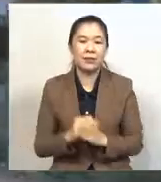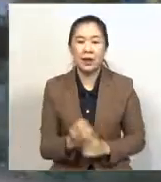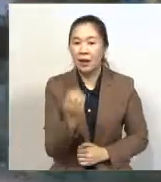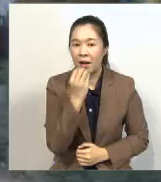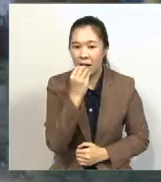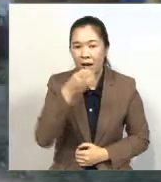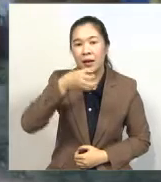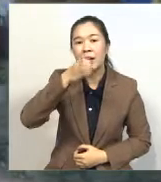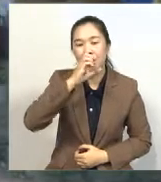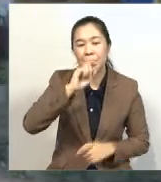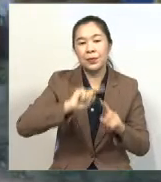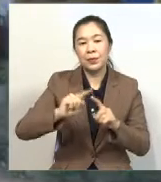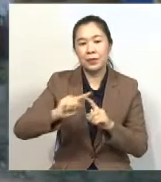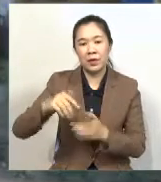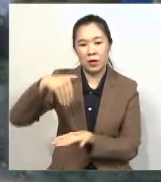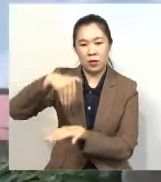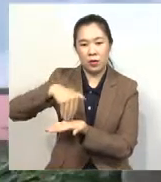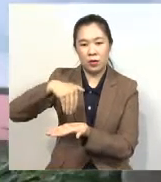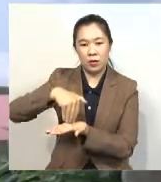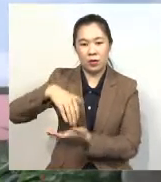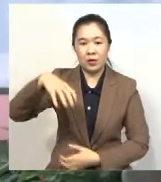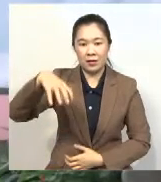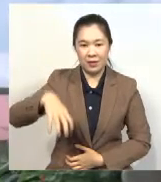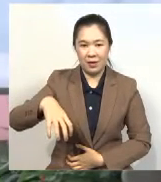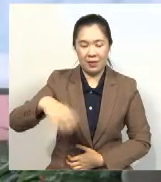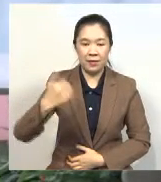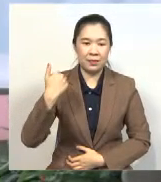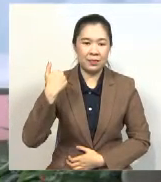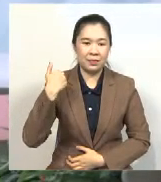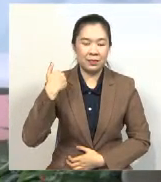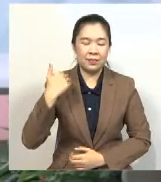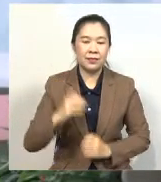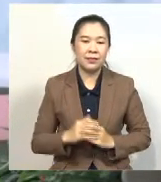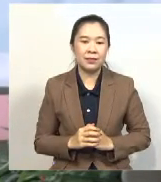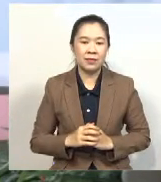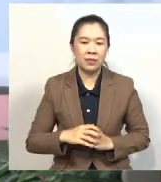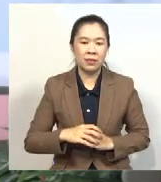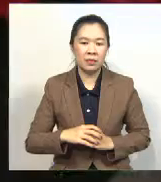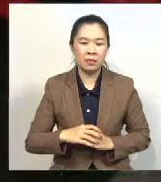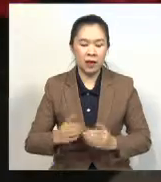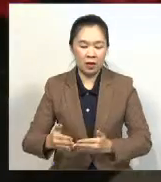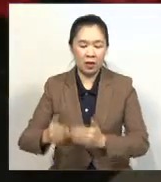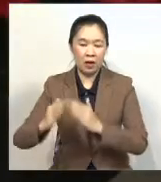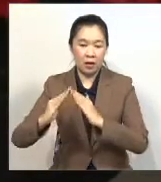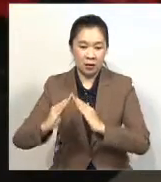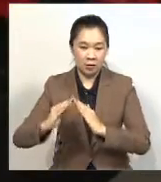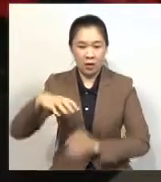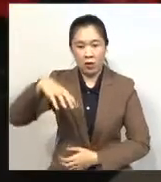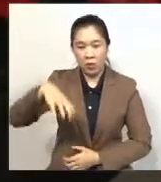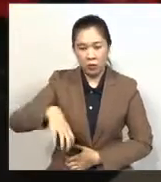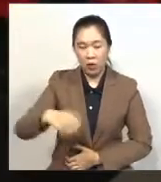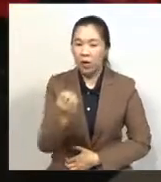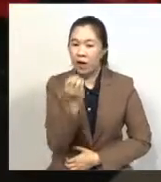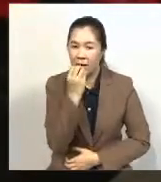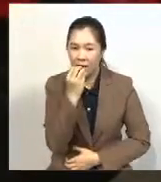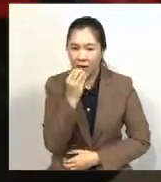ารแล้วก็เครื่องดื่มนะคะที่ศาลากลางจังหวัดสุโขทัยก็ได้มีการจัดตั้งโรงครัวพระราชทานเพื่อแจกจ่าย